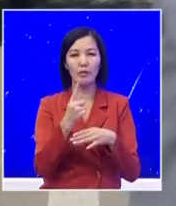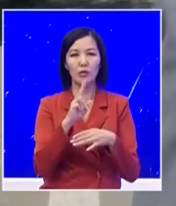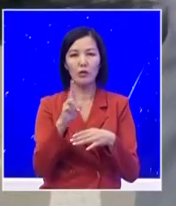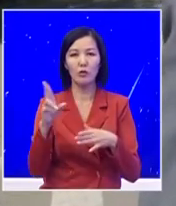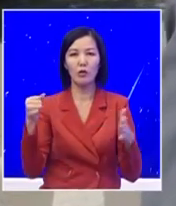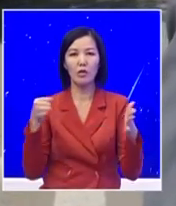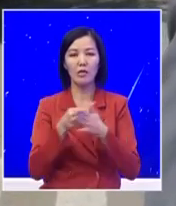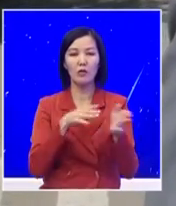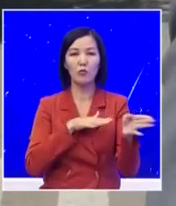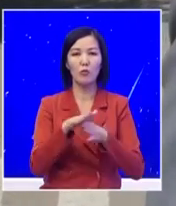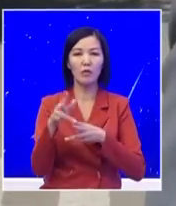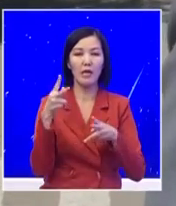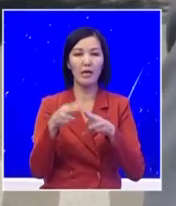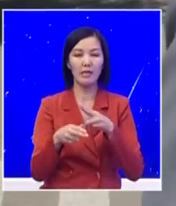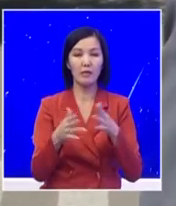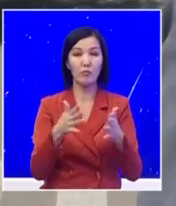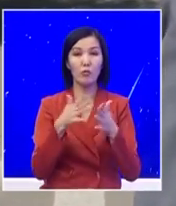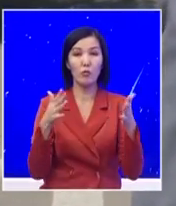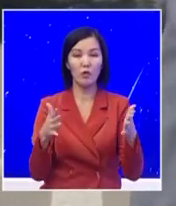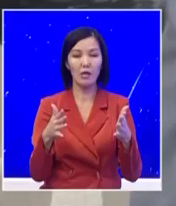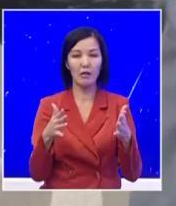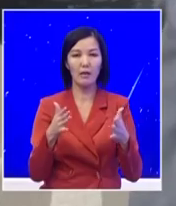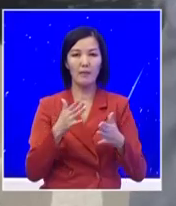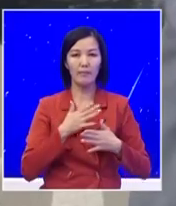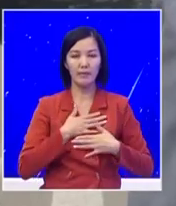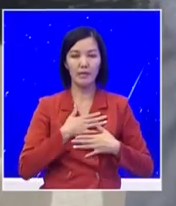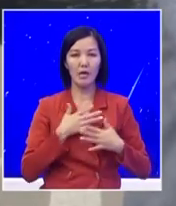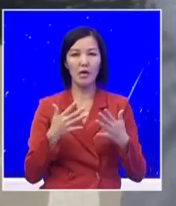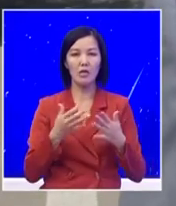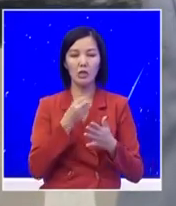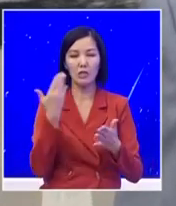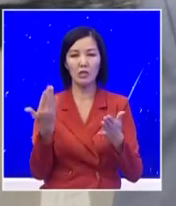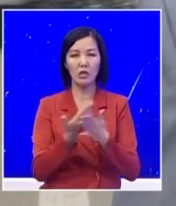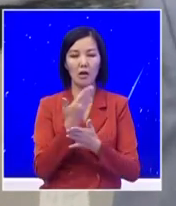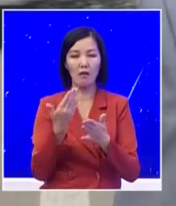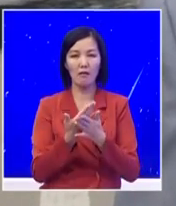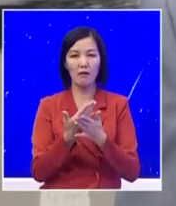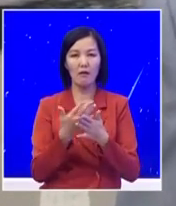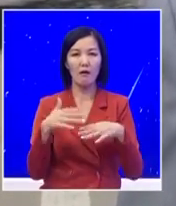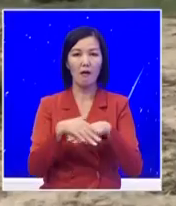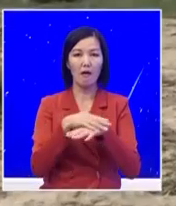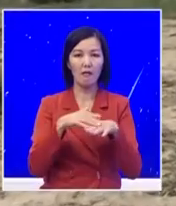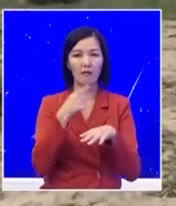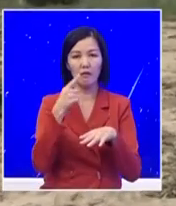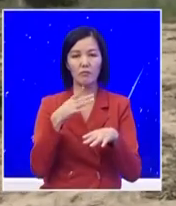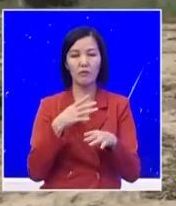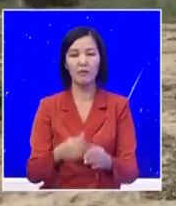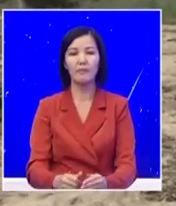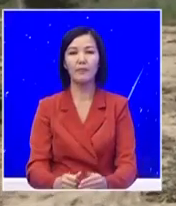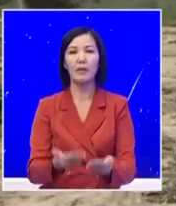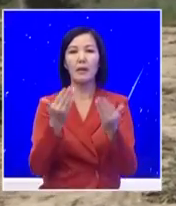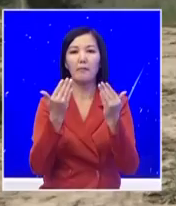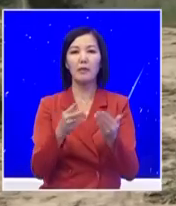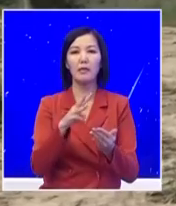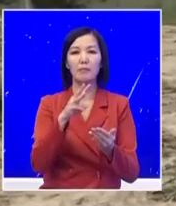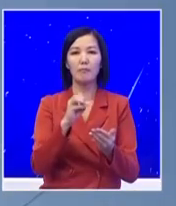1-42-ден толықтай бітіреміз. Бұл да үлкен біздің кентімізге үлкен бір жақсылық, оны халық та айтып жатыр. Биыл